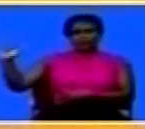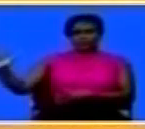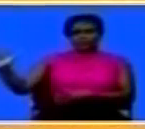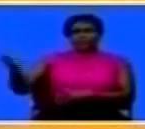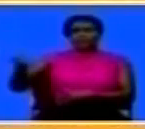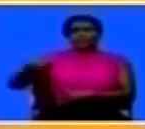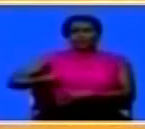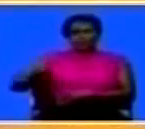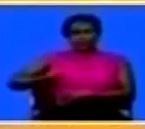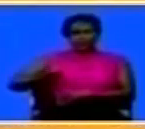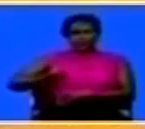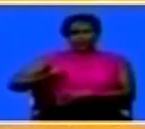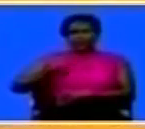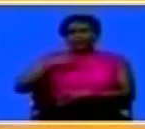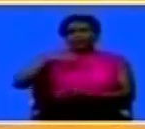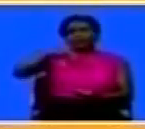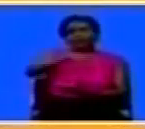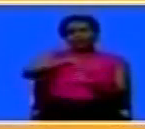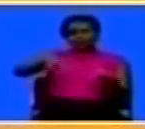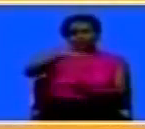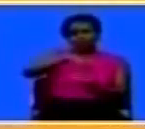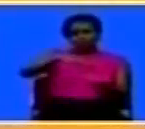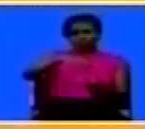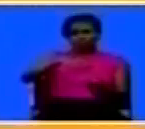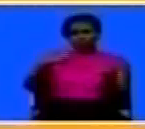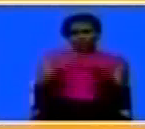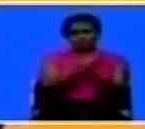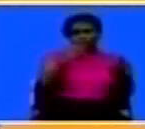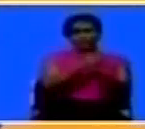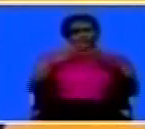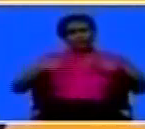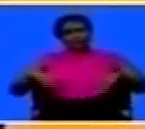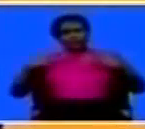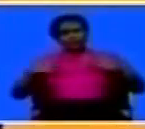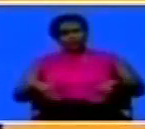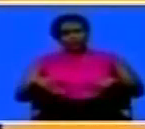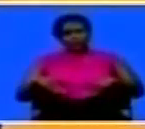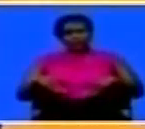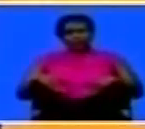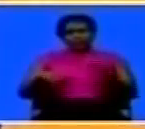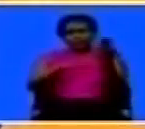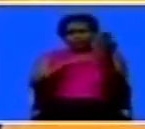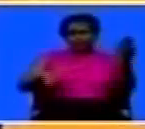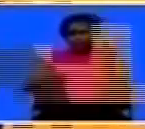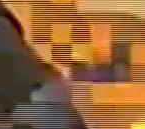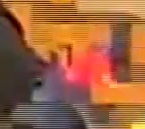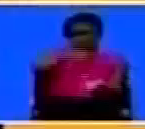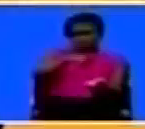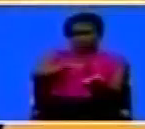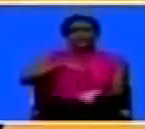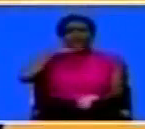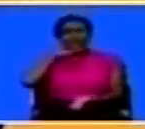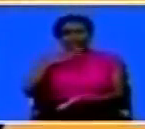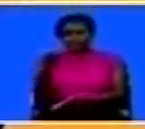Keino, mtazamaji, kilizingirwa na madai tofauti, huku watu tofauti wengine hata wakiwa maarufu wakidaiwa kuhusishwa.